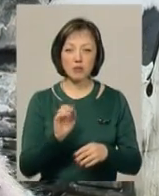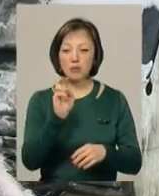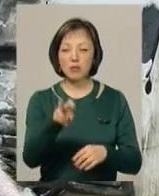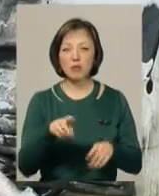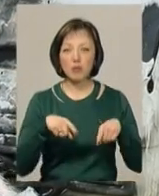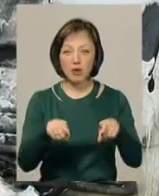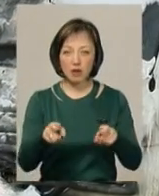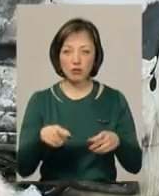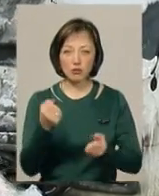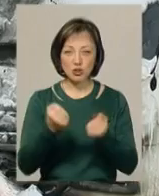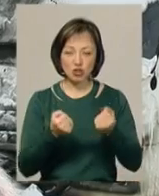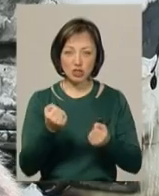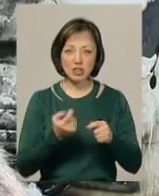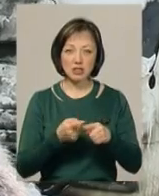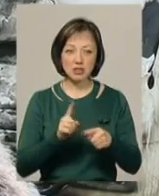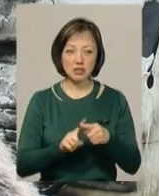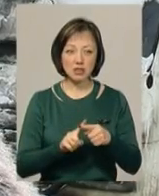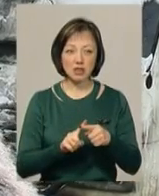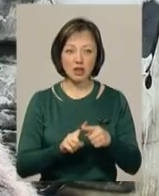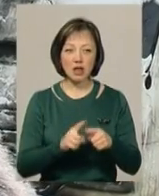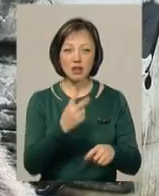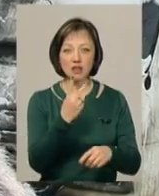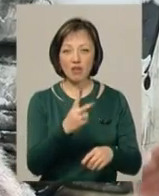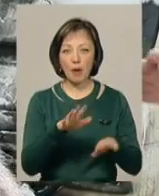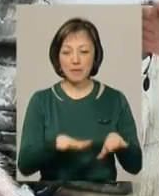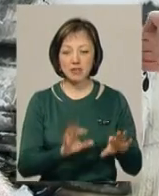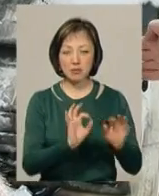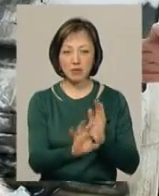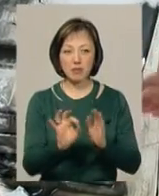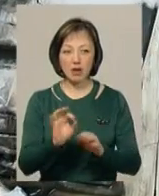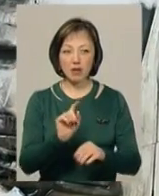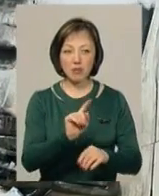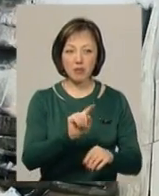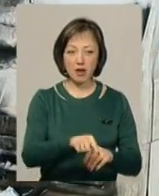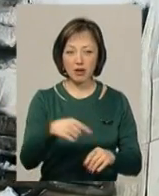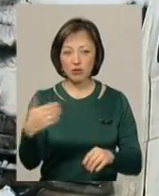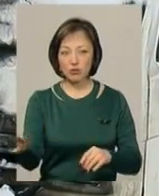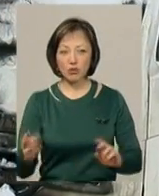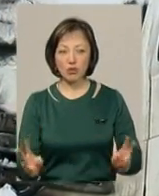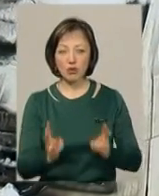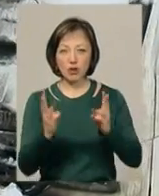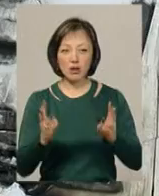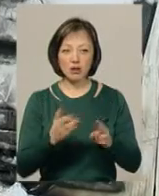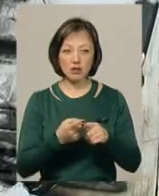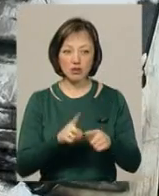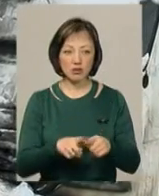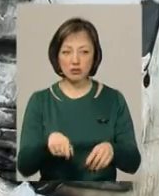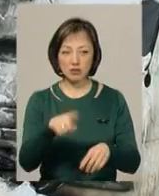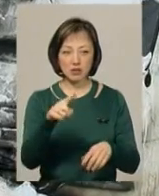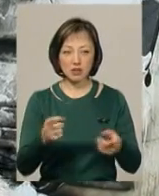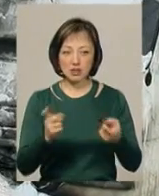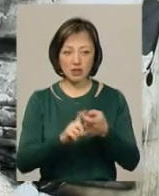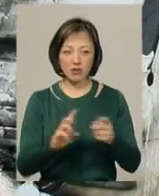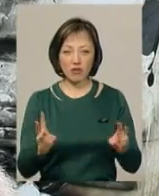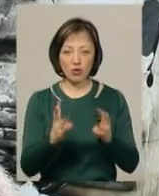до машини, то горіло в два місця підпалу було. От там, бачите, спереді з одного боку, тут з другого, між ними абсолютно не з'єднаний